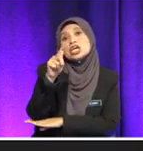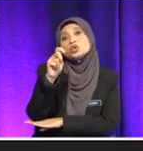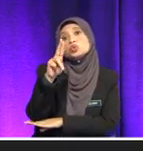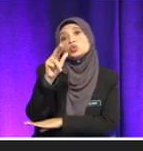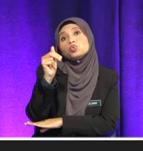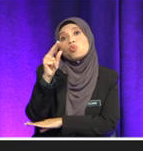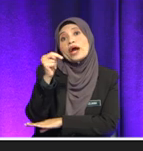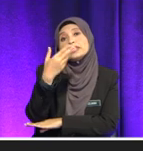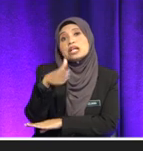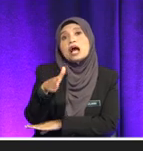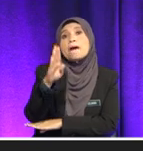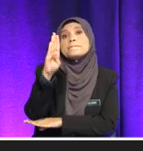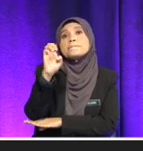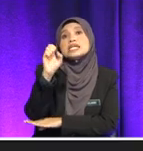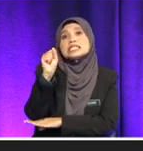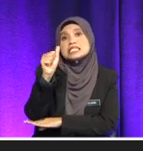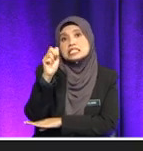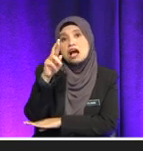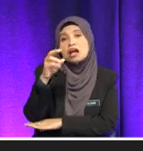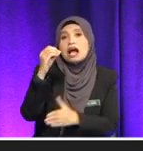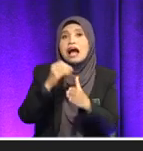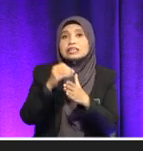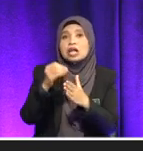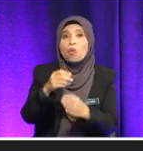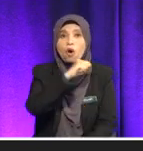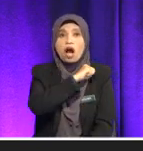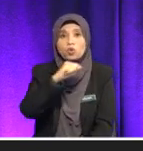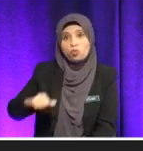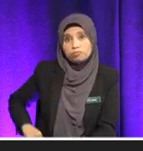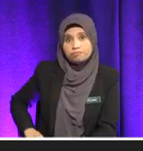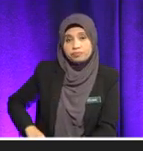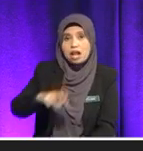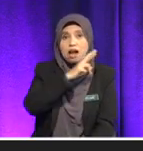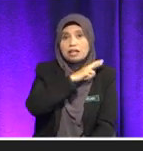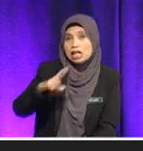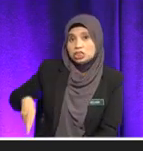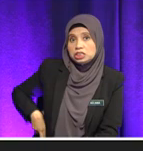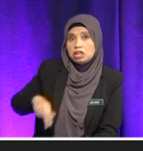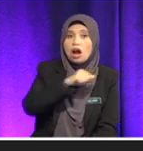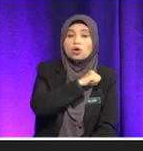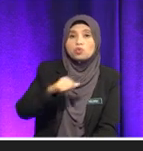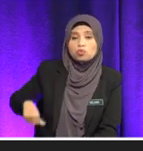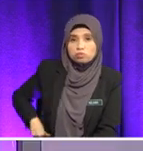akhirnya dikenali sebagai yang di petuan Agung untuk persekutuan Tanah Melayu wahani